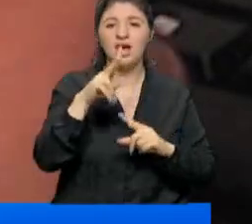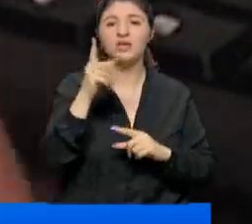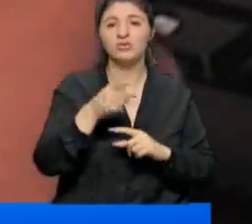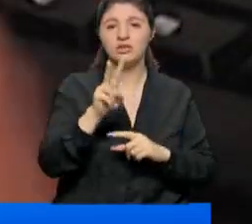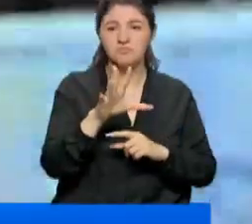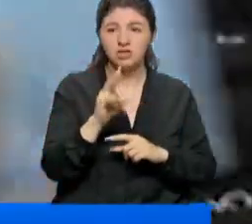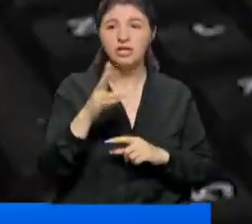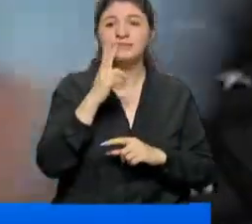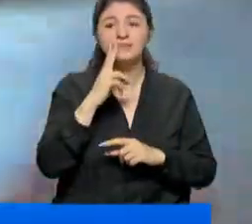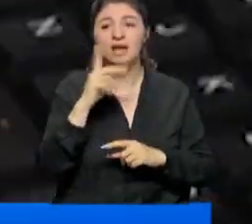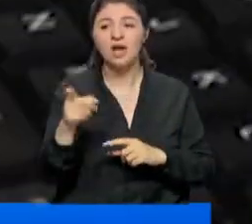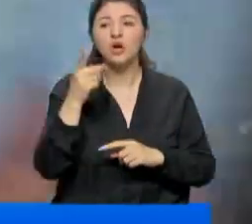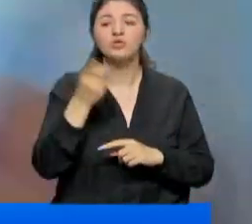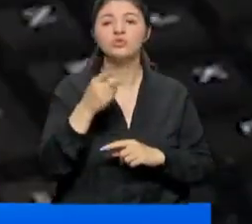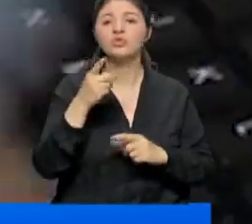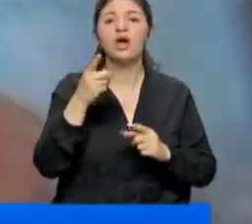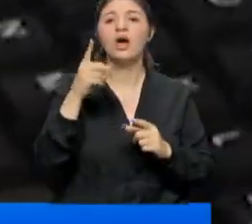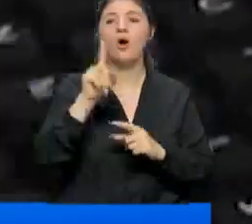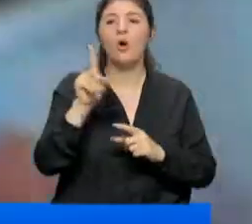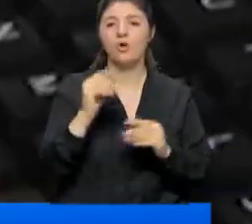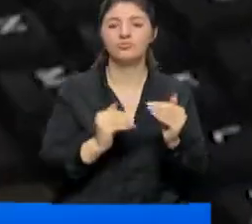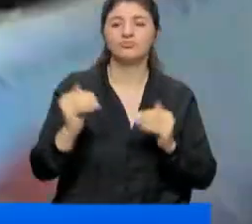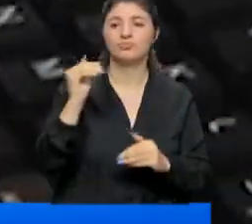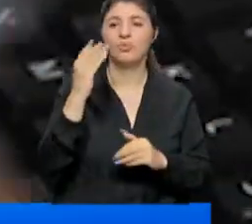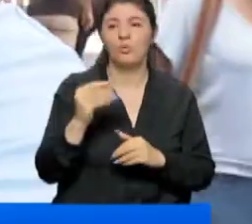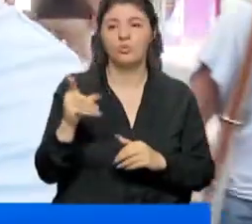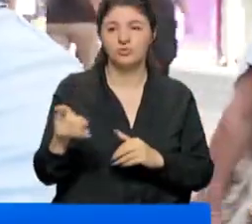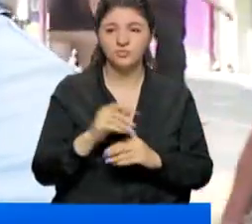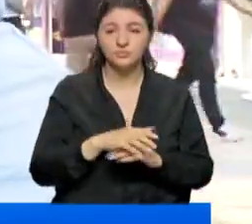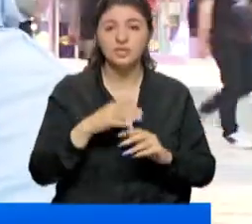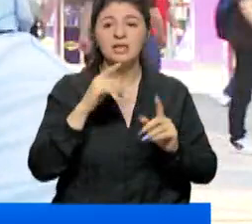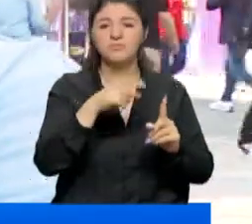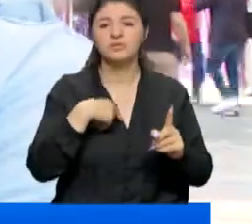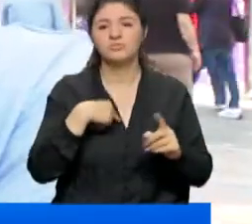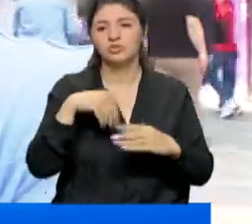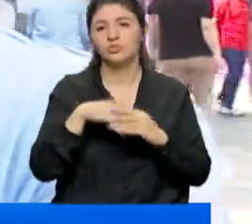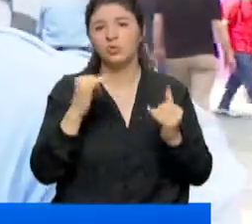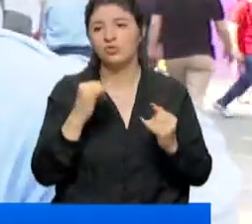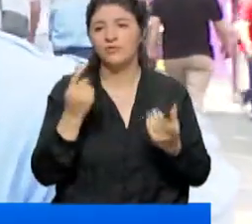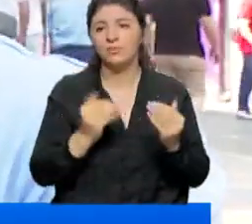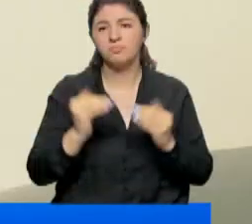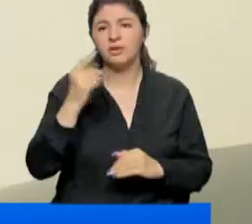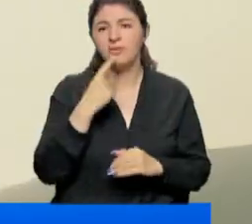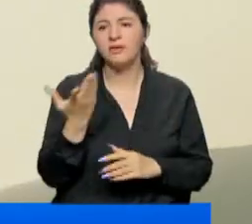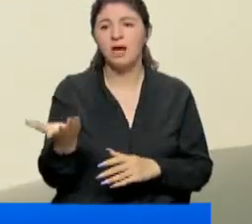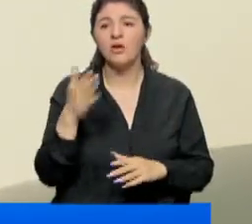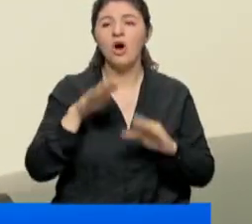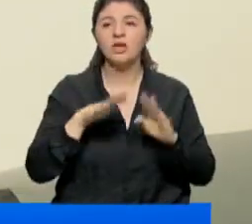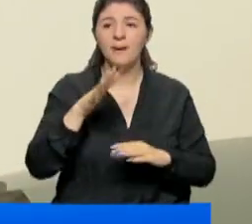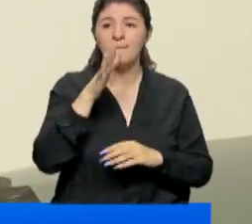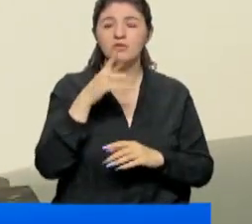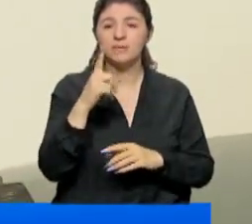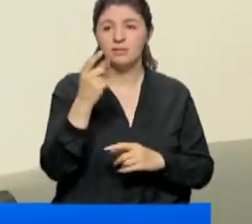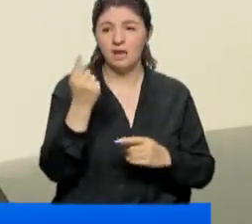yüzde yirmi beş Sigaradan alınan ÖTV s100d on artık bizim için kötü fiyatı artacak demektir En Ortalama